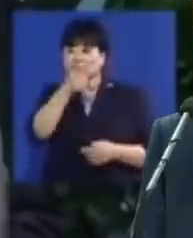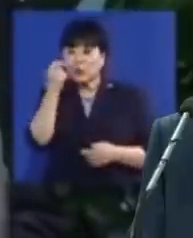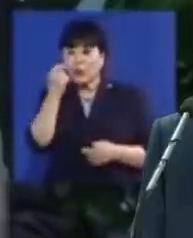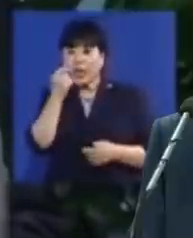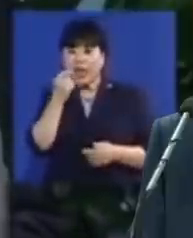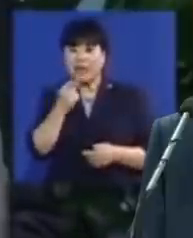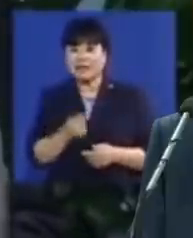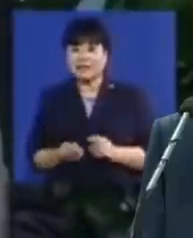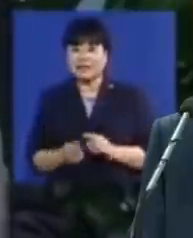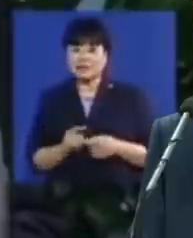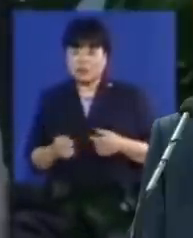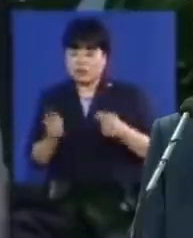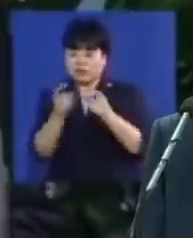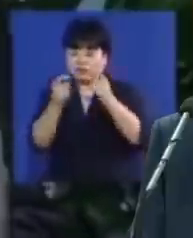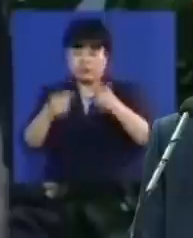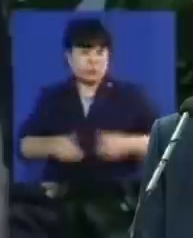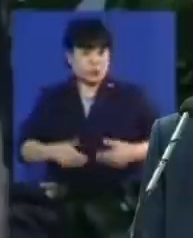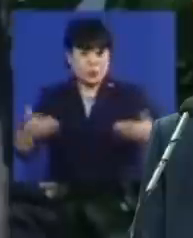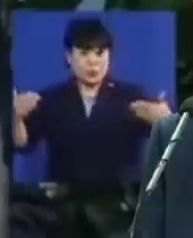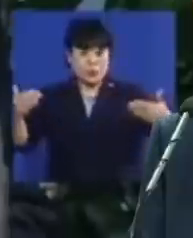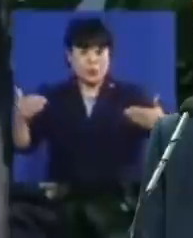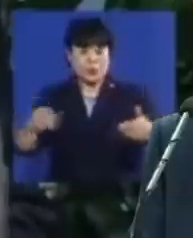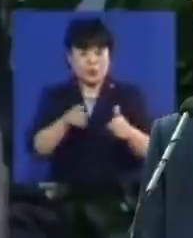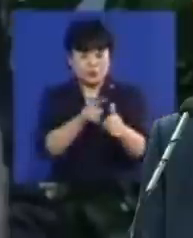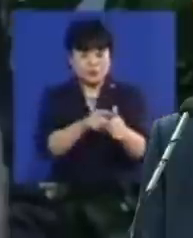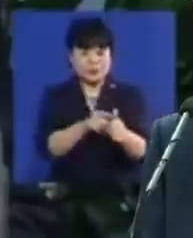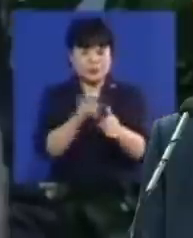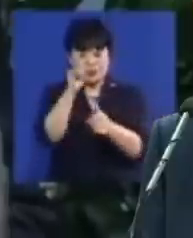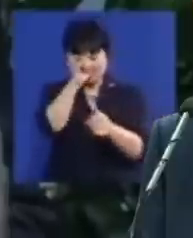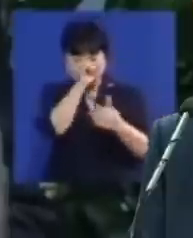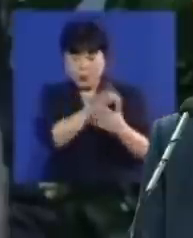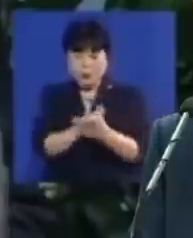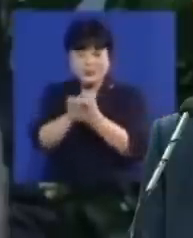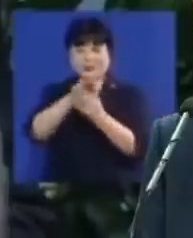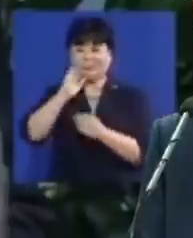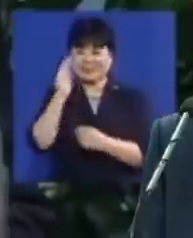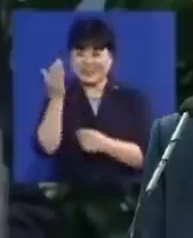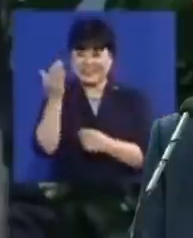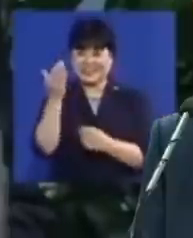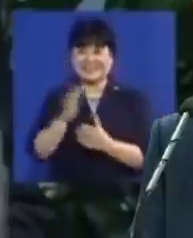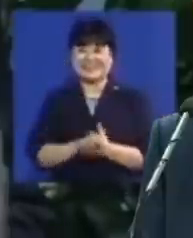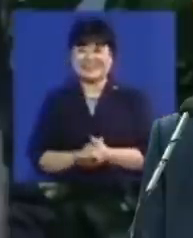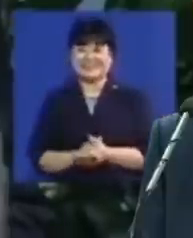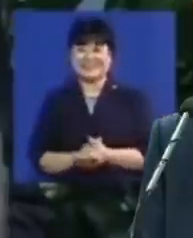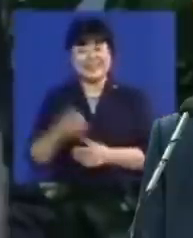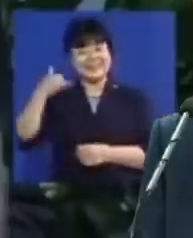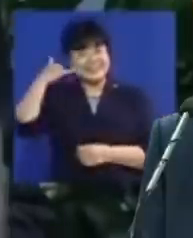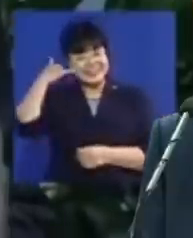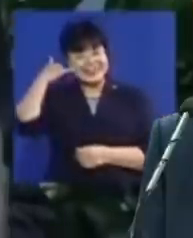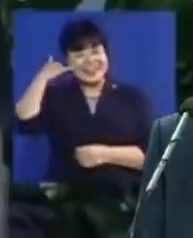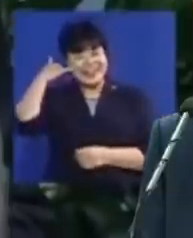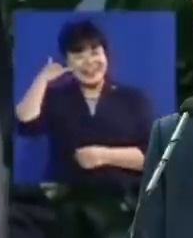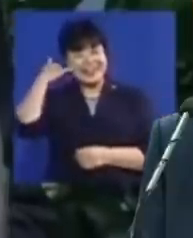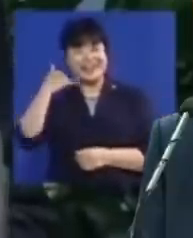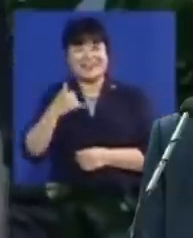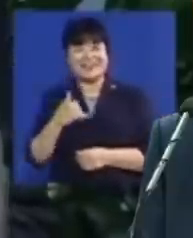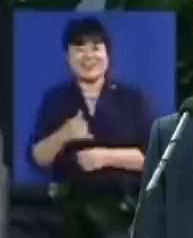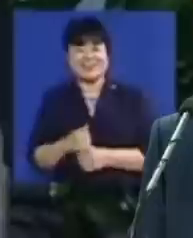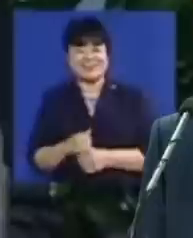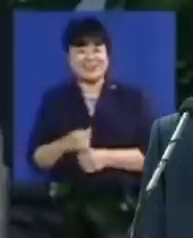우리의 신학적으로 뭘 다투겠냐. 그때부터 저하고 굉장히 좋은 친구가 되어서 전화로서도 늘 안부도